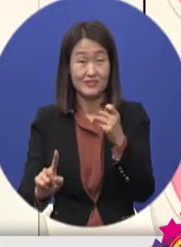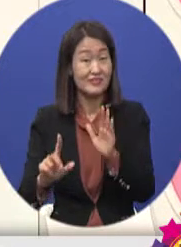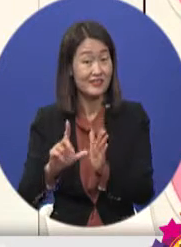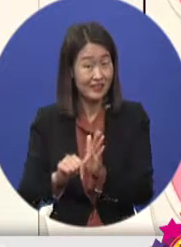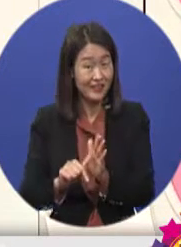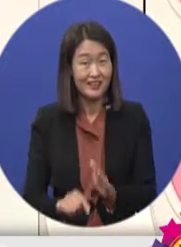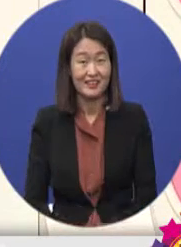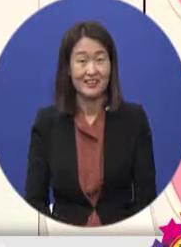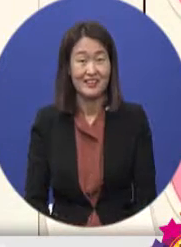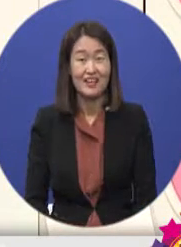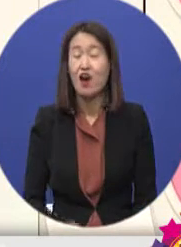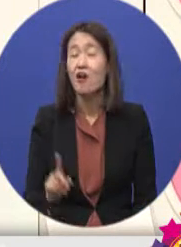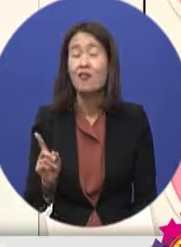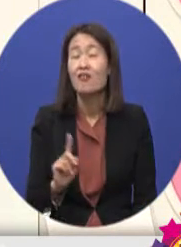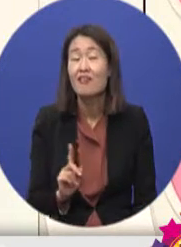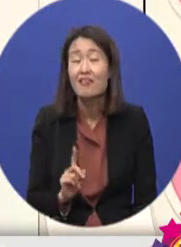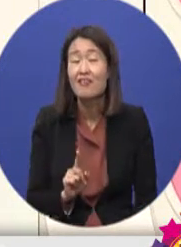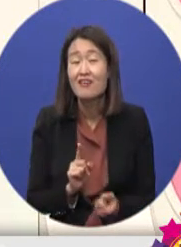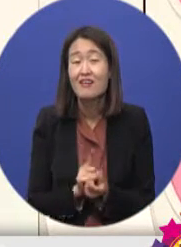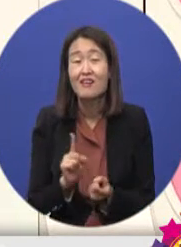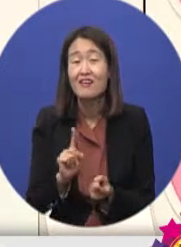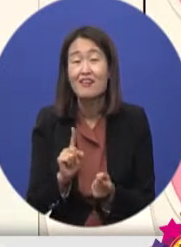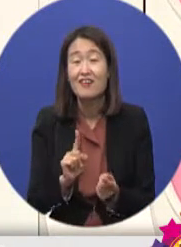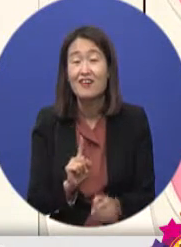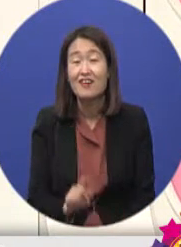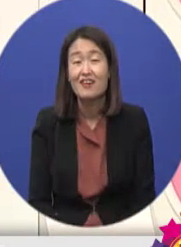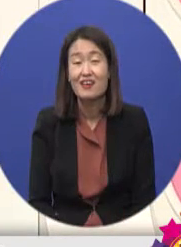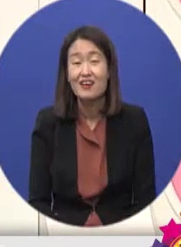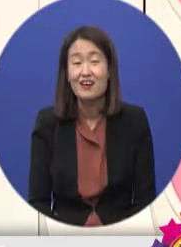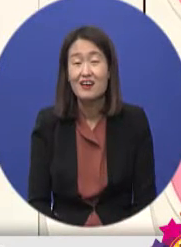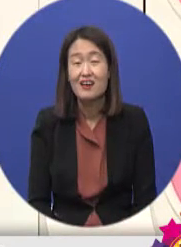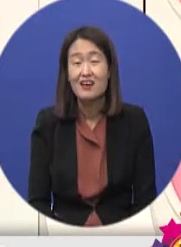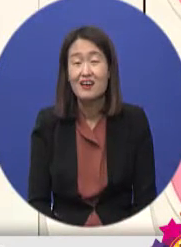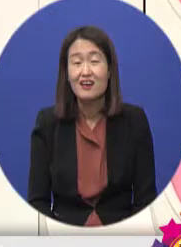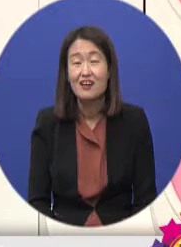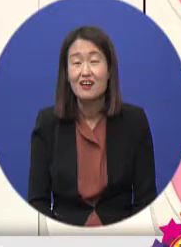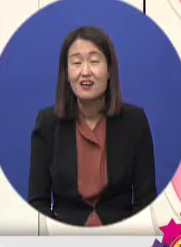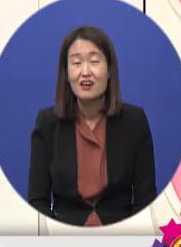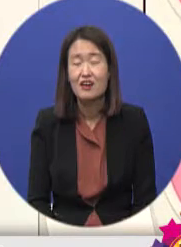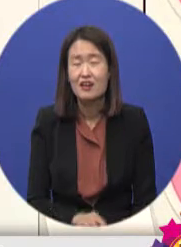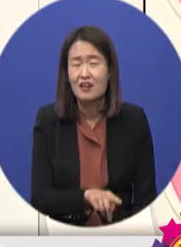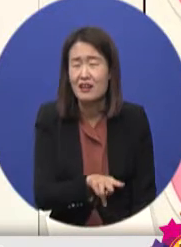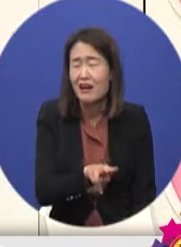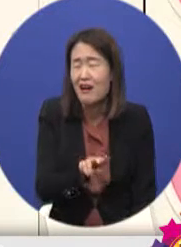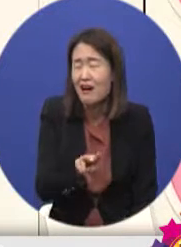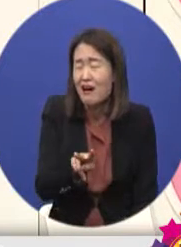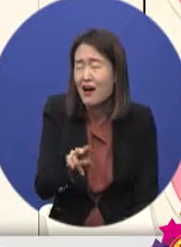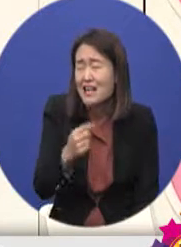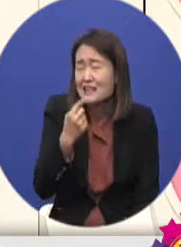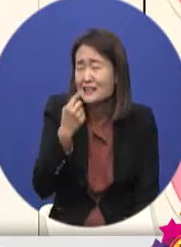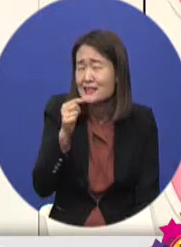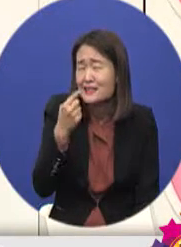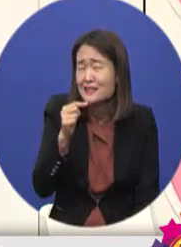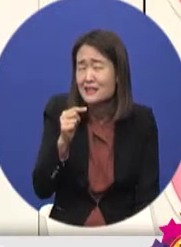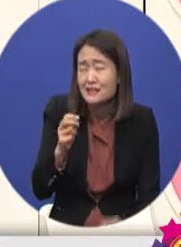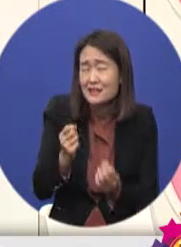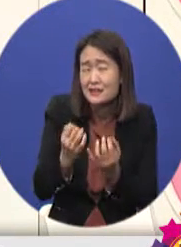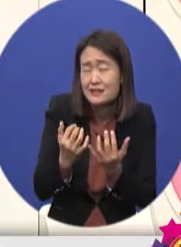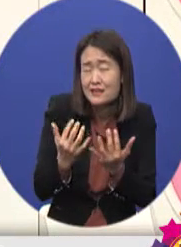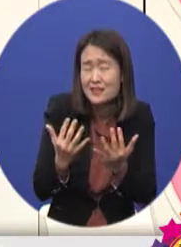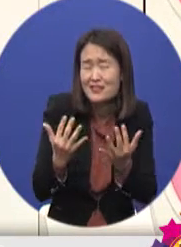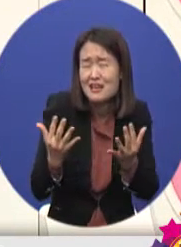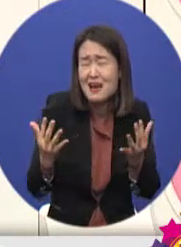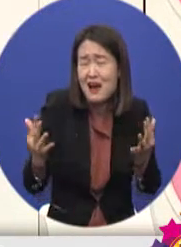네, 어떻게 맞이하고 계세요? 야, 원산이 노랜이 그 단풍이 들어가지고요. 네.